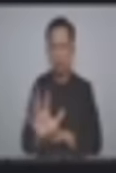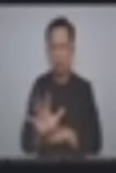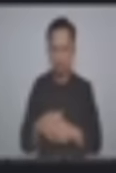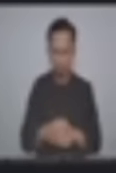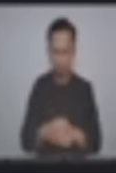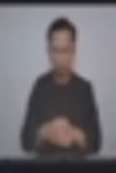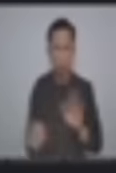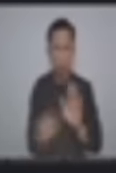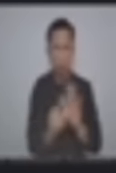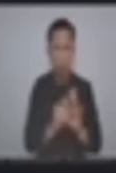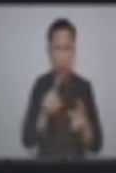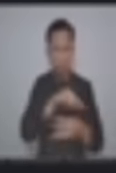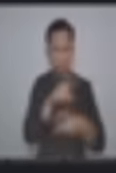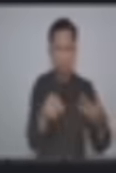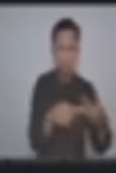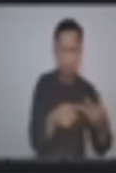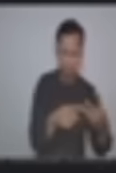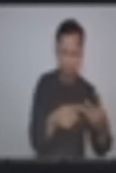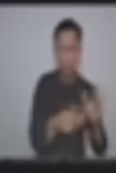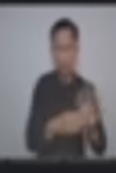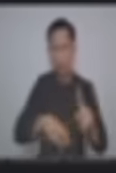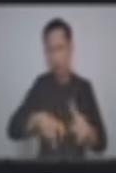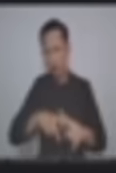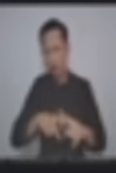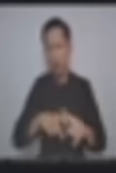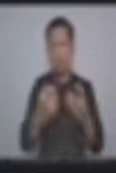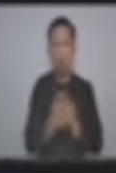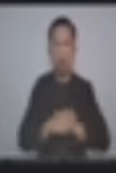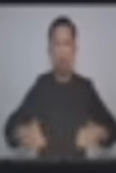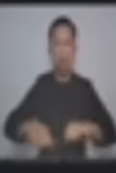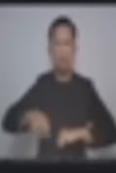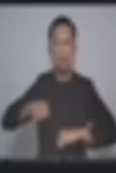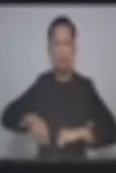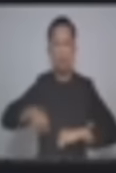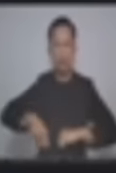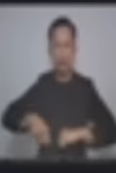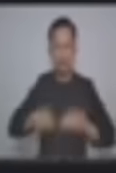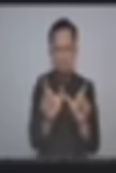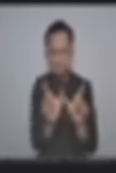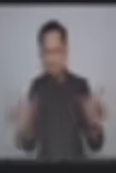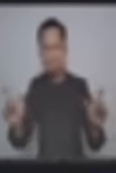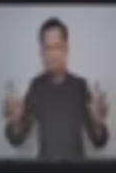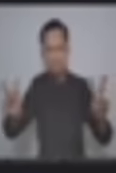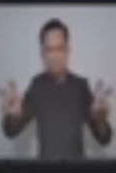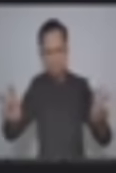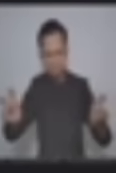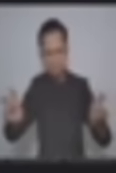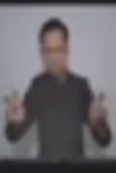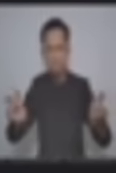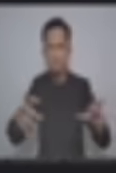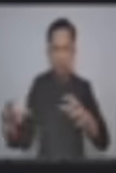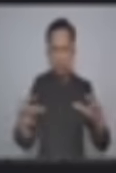undang-undang di atas undang-undang MK dan undang-undang kekuasaan kehakiman menggunakan frasa memutus perselisihan